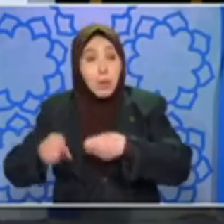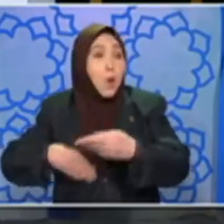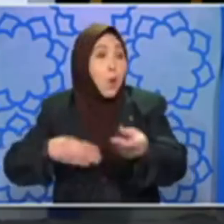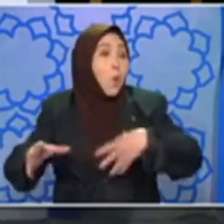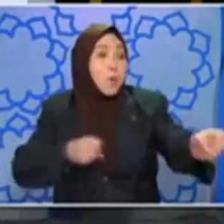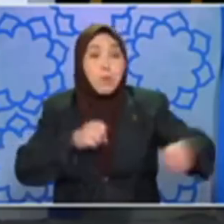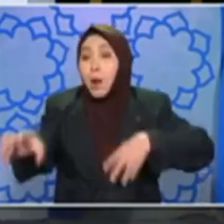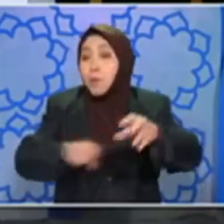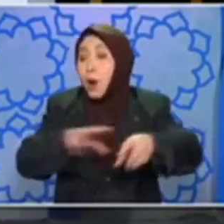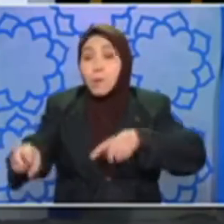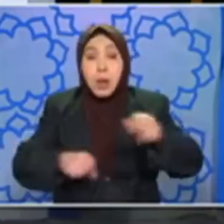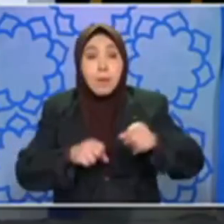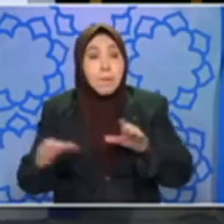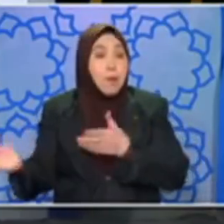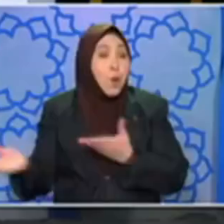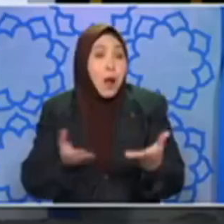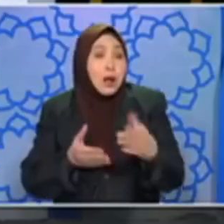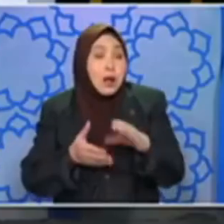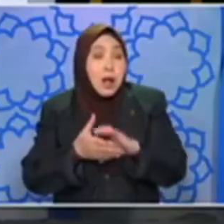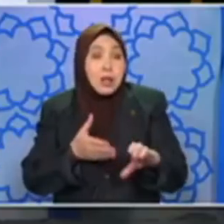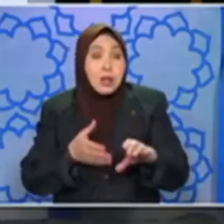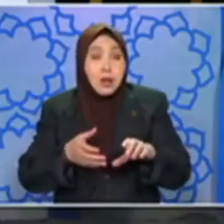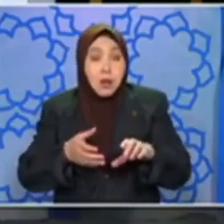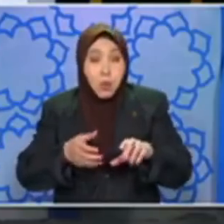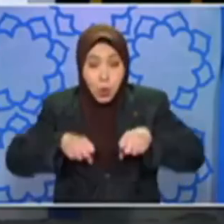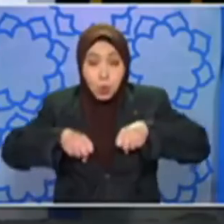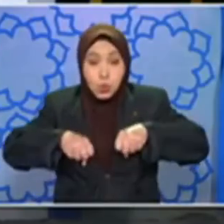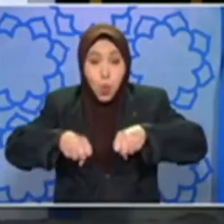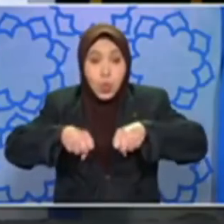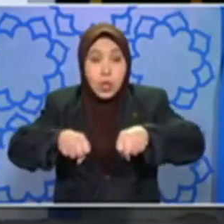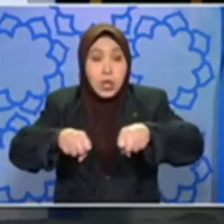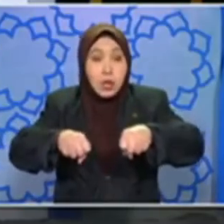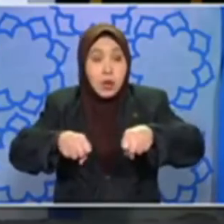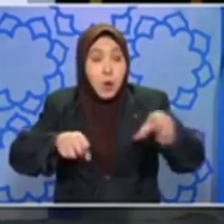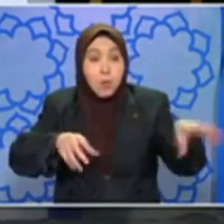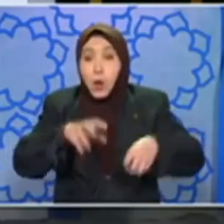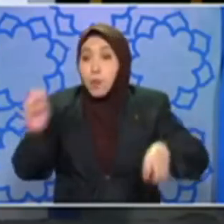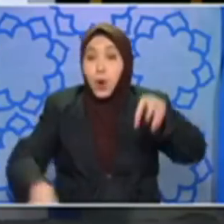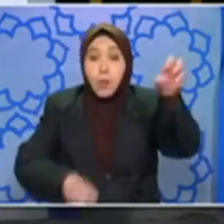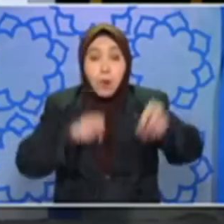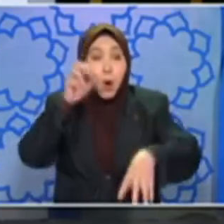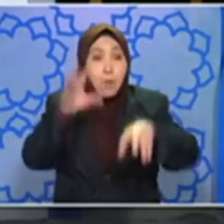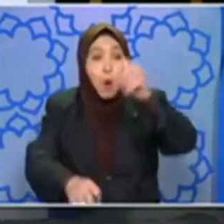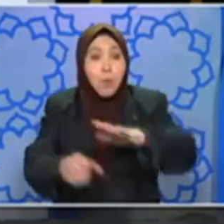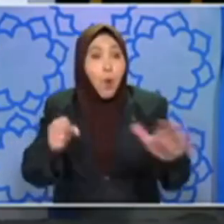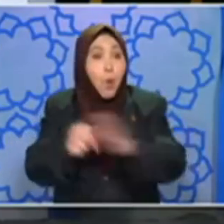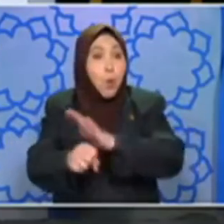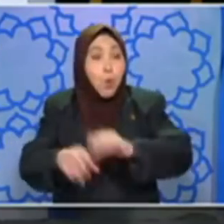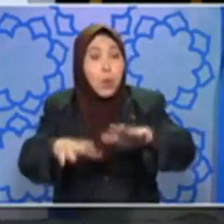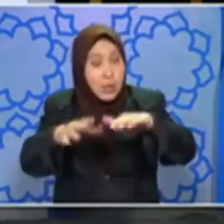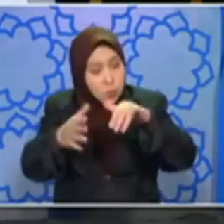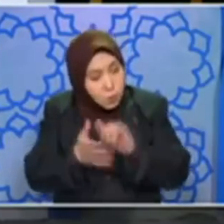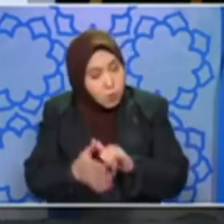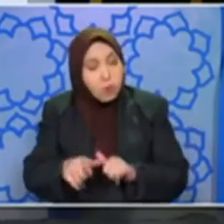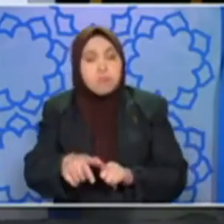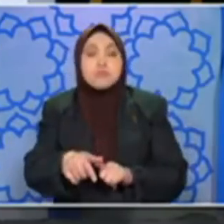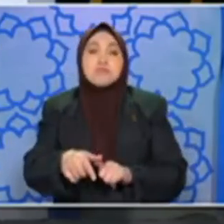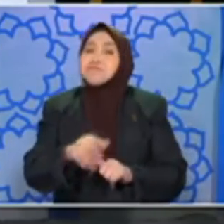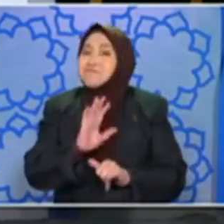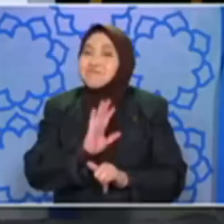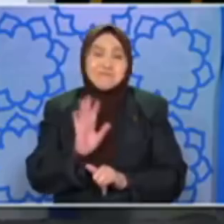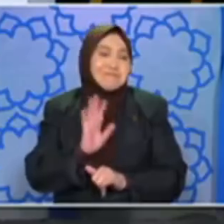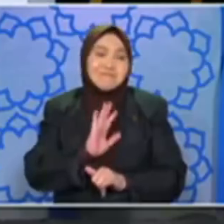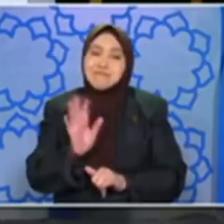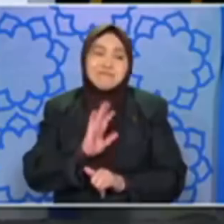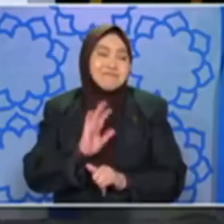ya, bawa kad ataupun troli yang besar tu, itu lapangkan tu ya. Itu juga adalah suatu perkara yang